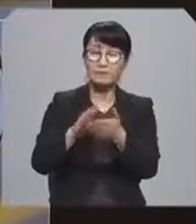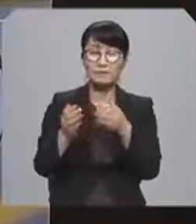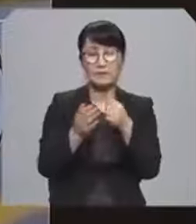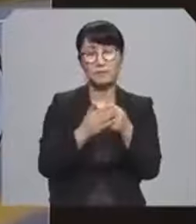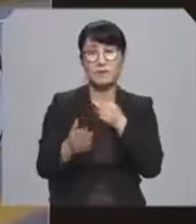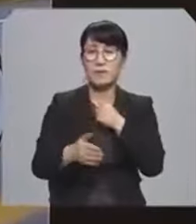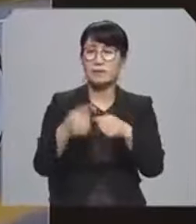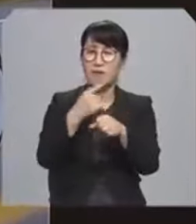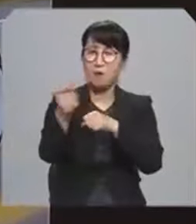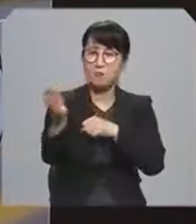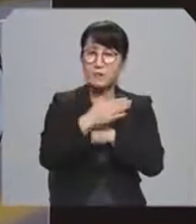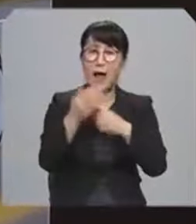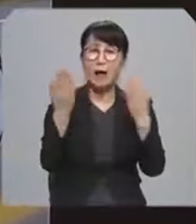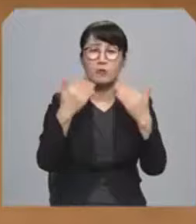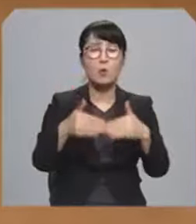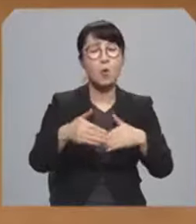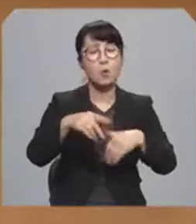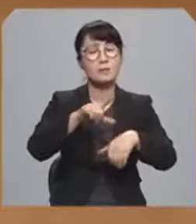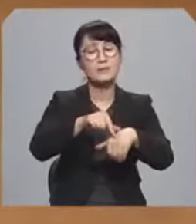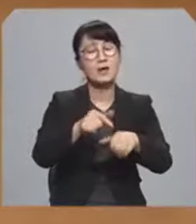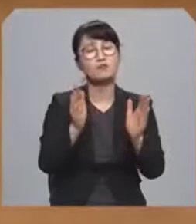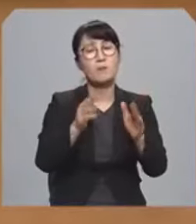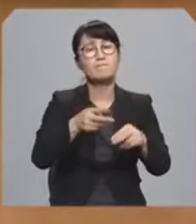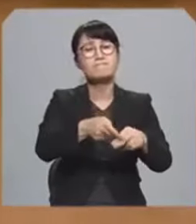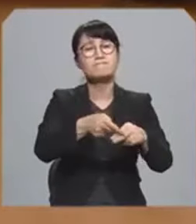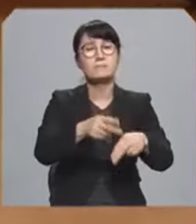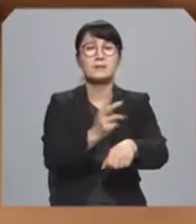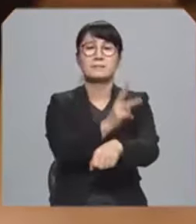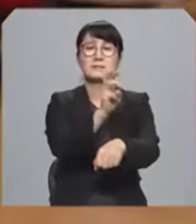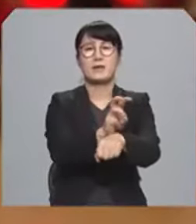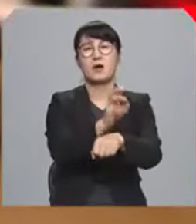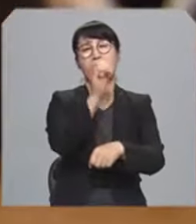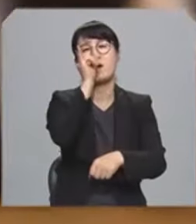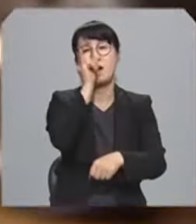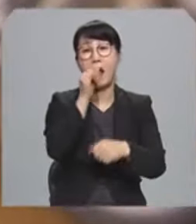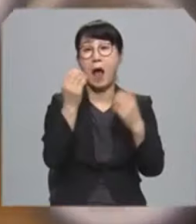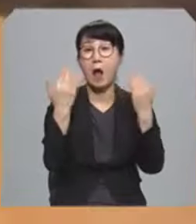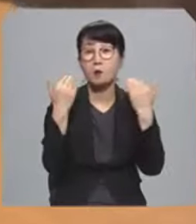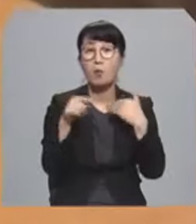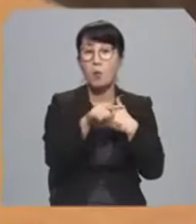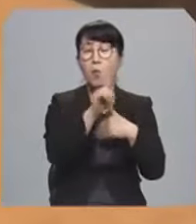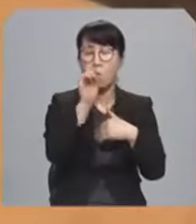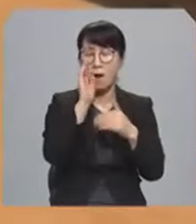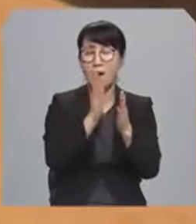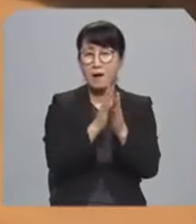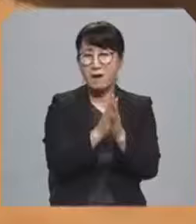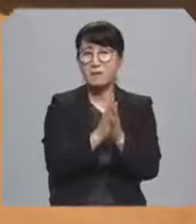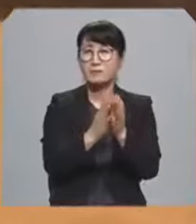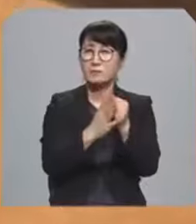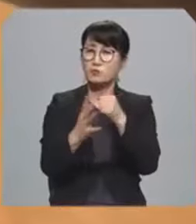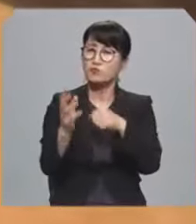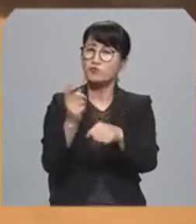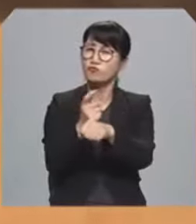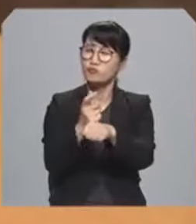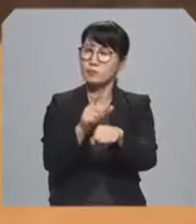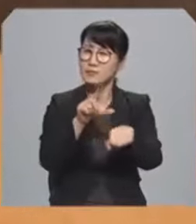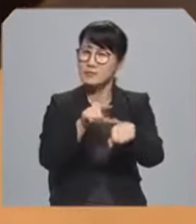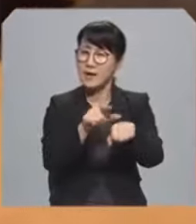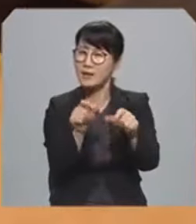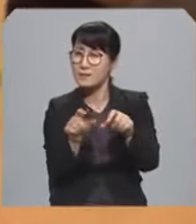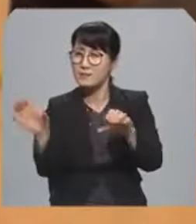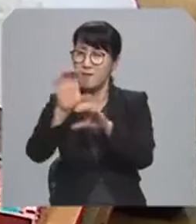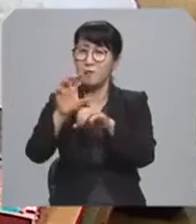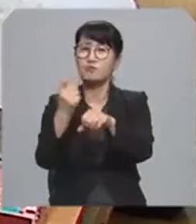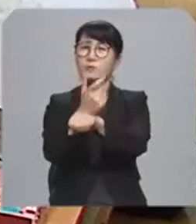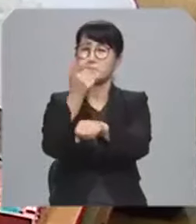시간이 30시간 주어지는만큼 일선 학교에서 원할 경우 가족 공동체 교육은 최대 60까지 수